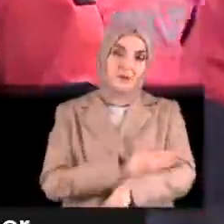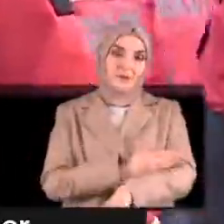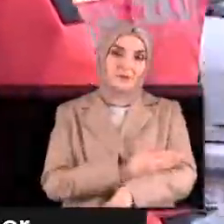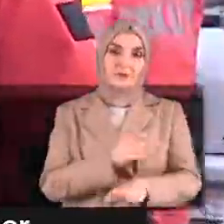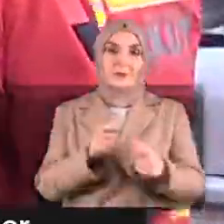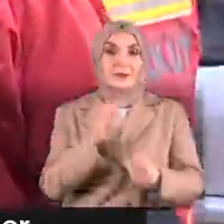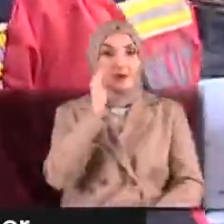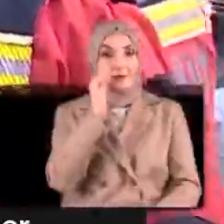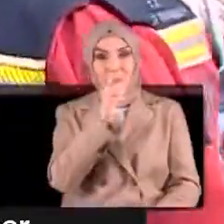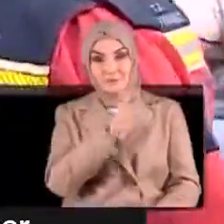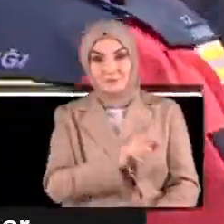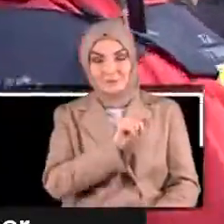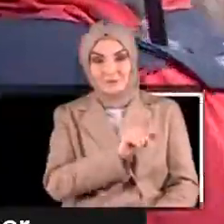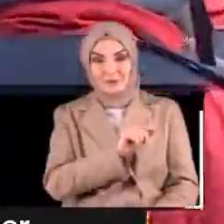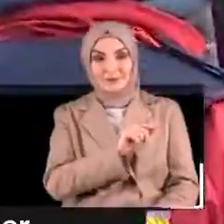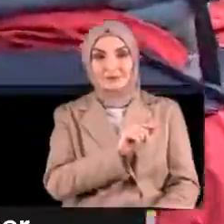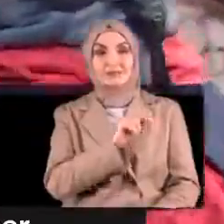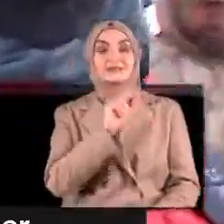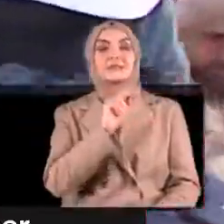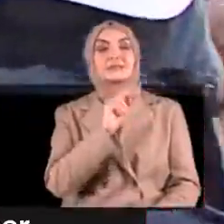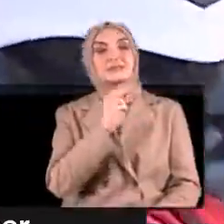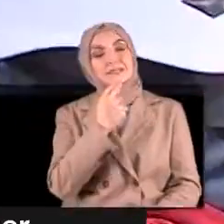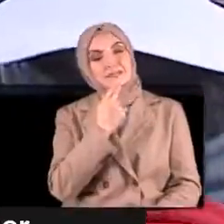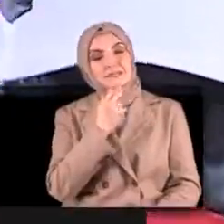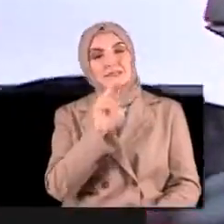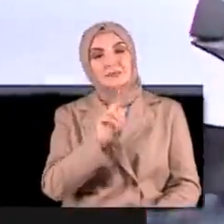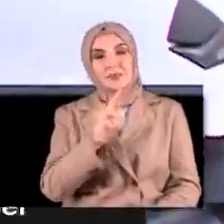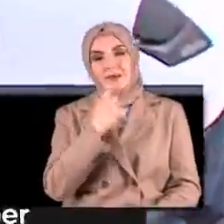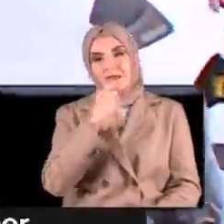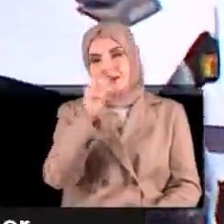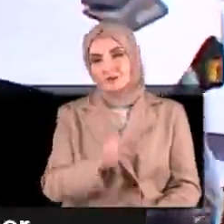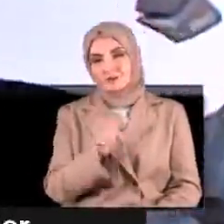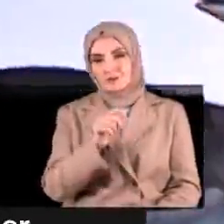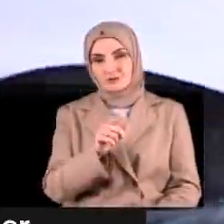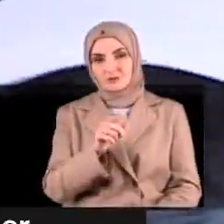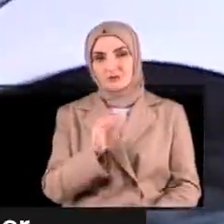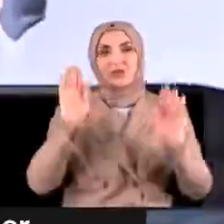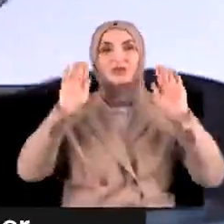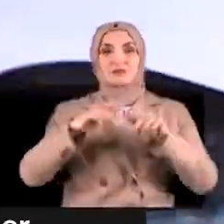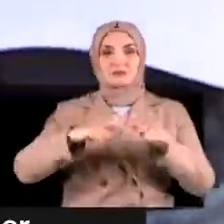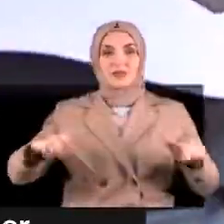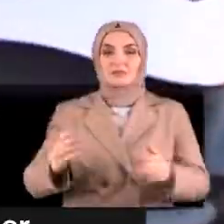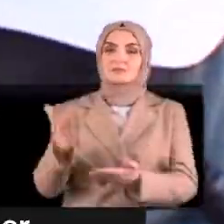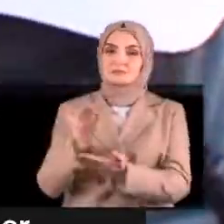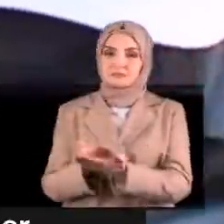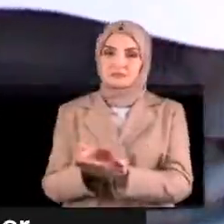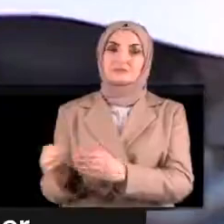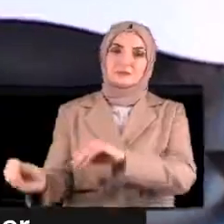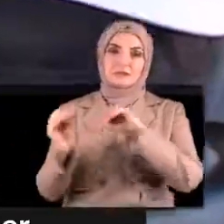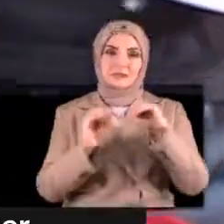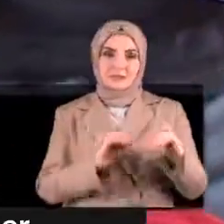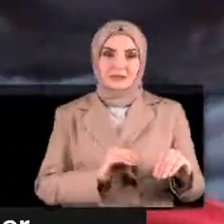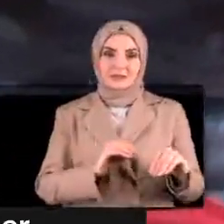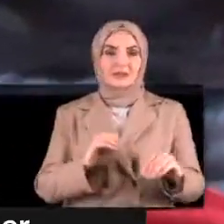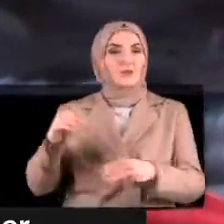22 yaşındaki kızı Ayşegül Çetin şu anda sedyede getirildi. Babasının hemen yanındaydı